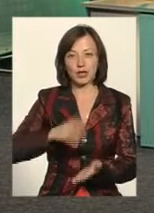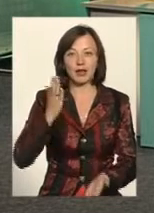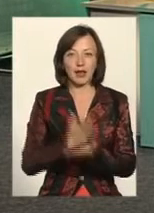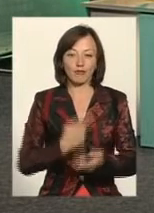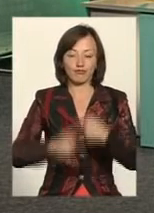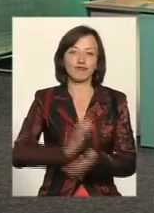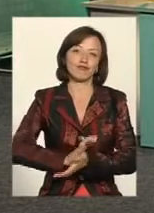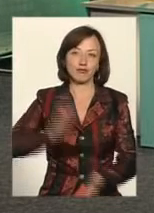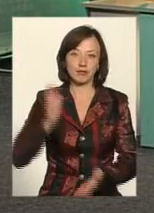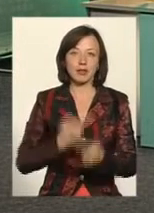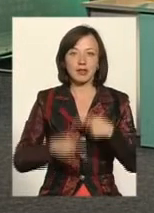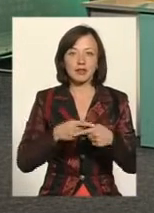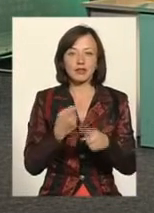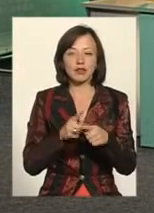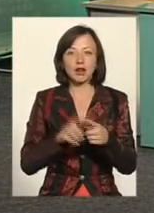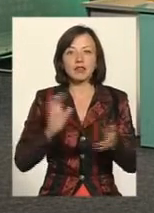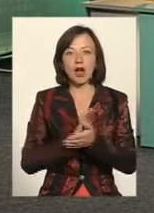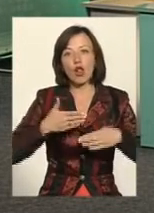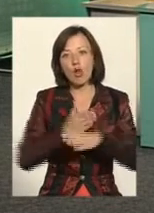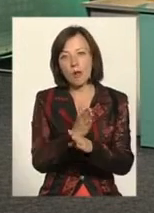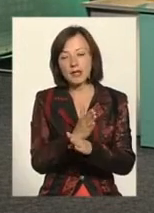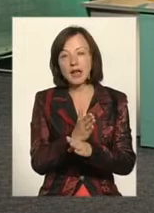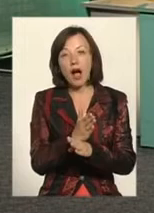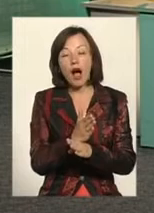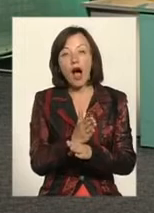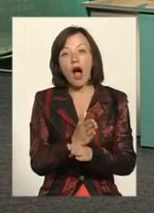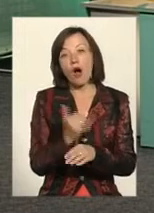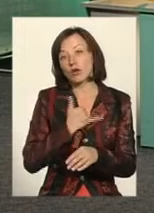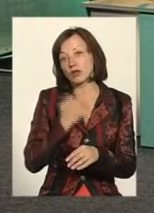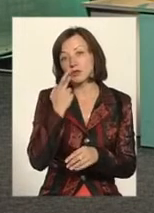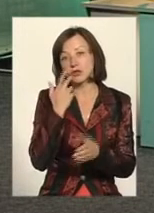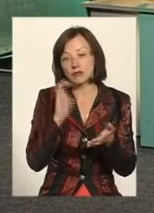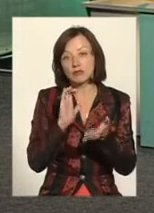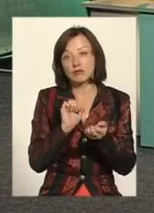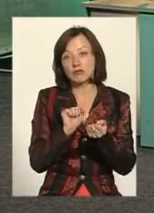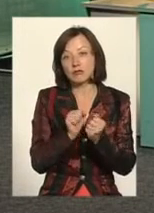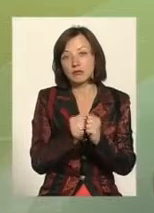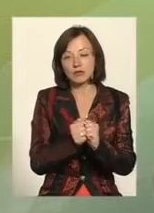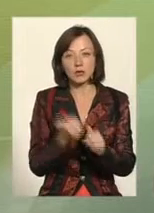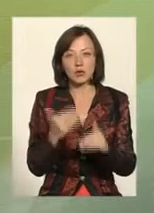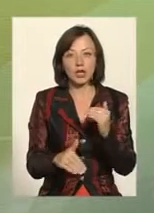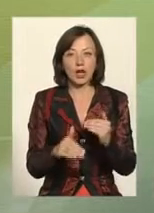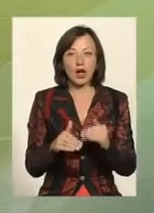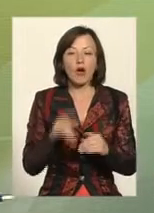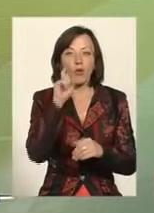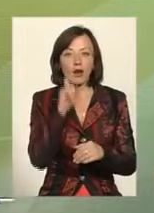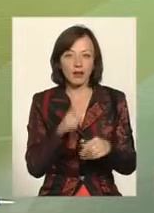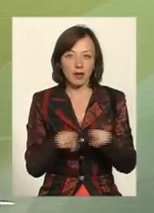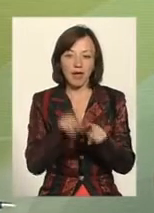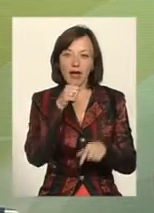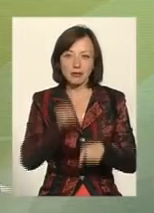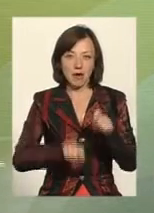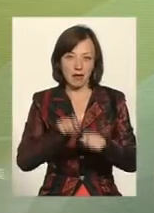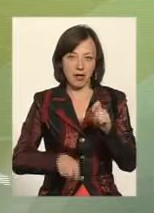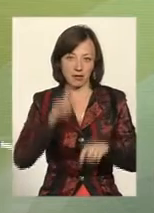невозврата. Коли пружина вже назад не вертається, і жаль, вона або лопається. От коли вона лопається, а в нас постійно зжимають. Нас постійно зжимають. Над Україною ставлять експерименти